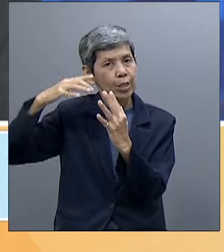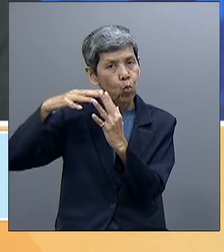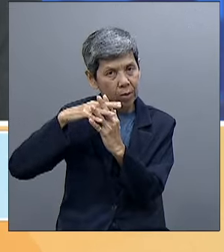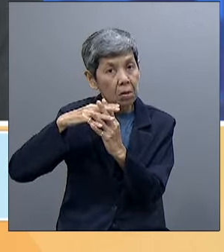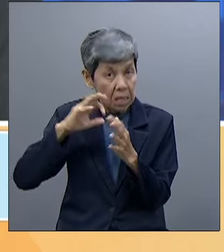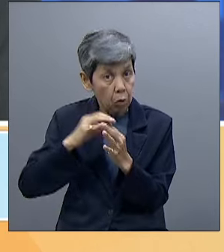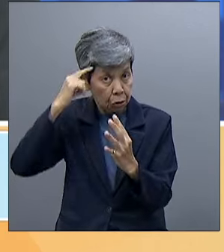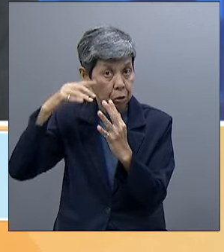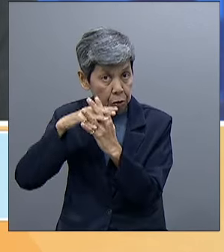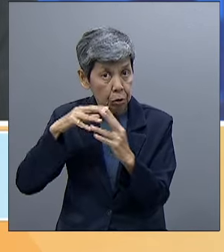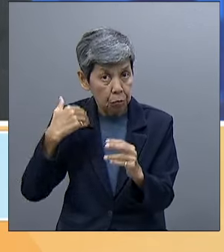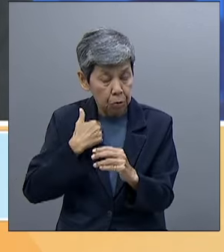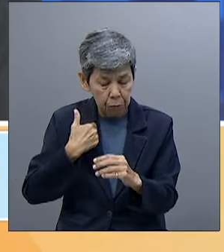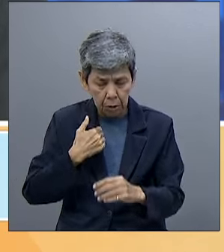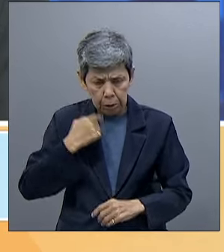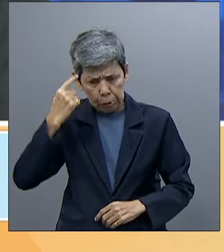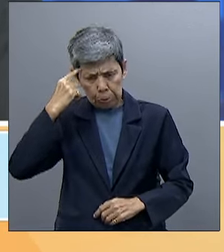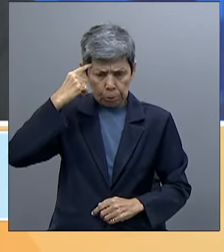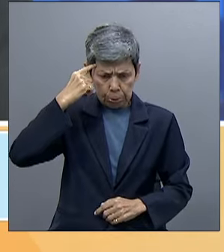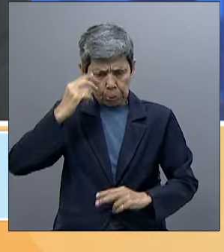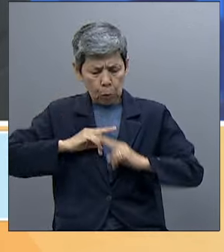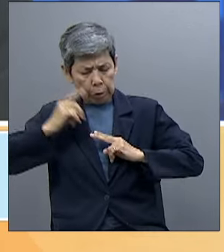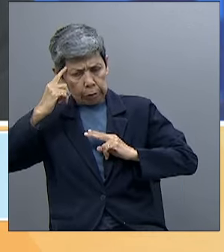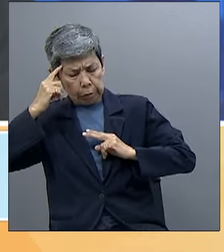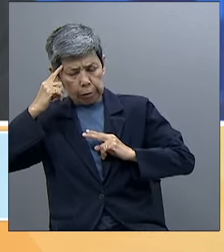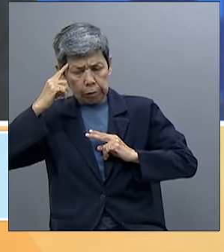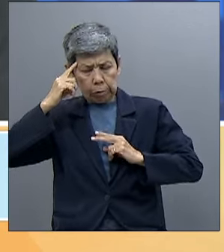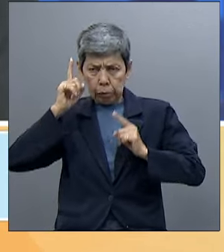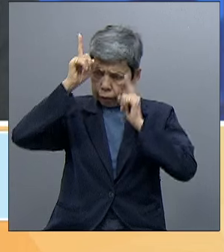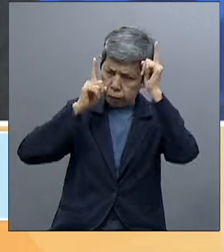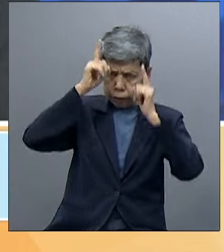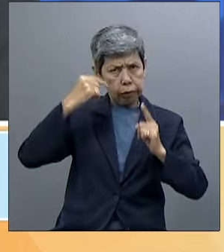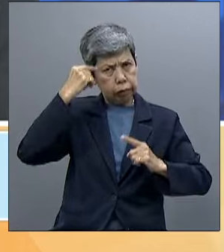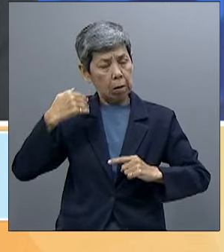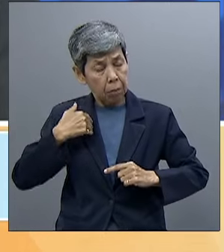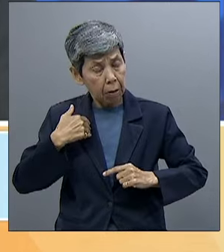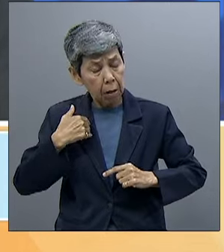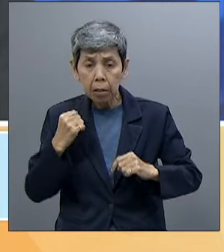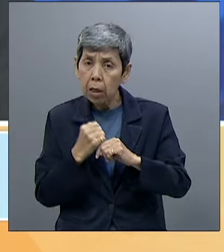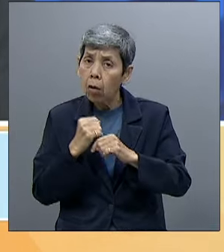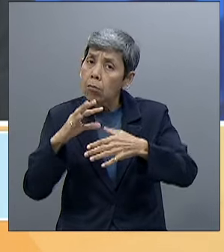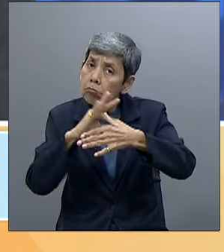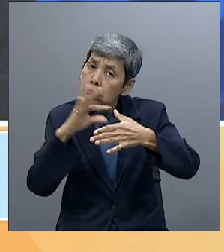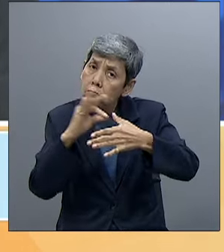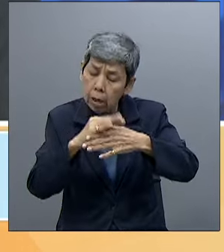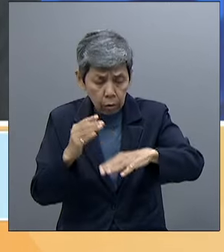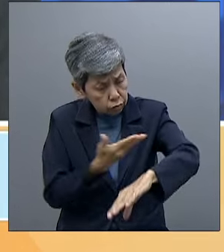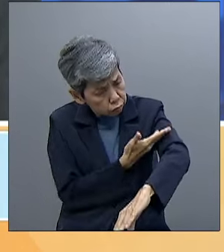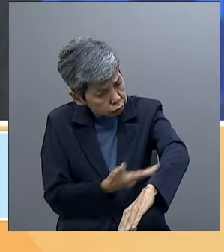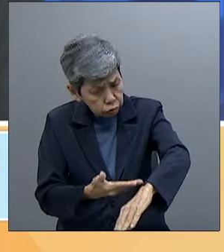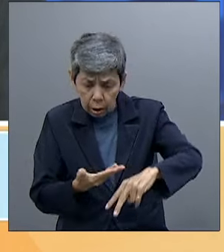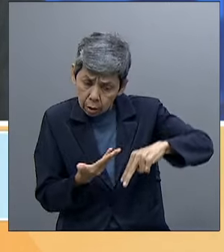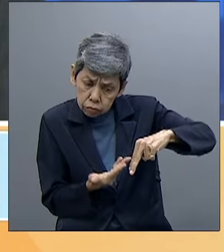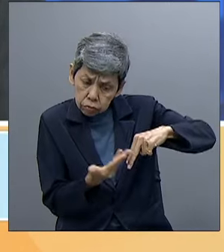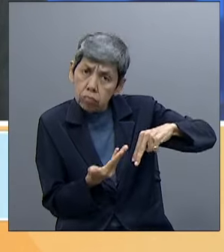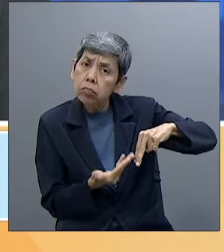เกี่ยวข้องมฮะบางคนอาจจะจิตปรุงแต่งมคิดไปเองหรือเปล่าว่ามีอะไรหรือจริงๆแล้วมันเกิดจากเนื้อเยื่อหรือว่าเกิดจากกล้ามเนื้อของเราหรืออะไร